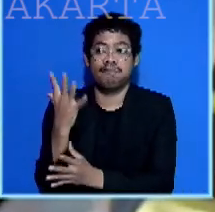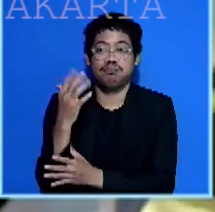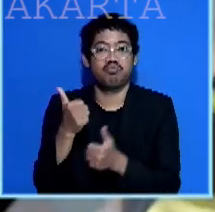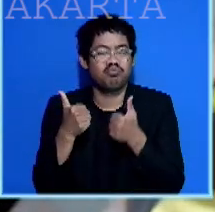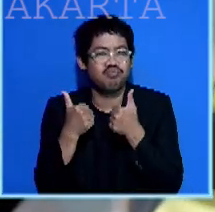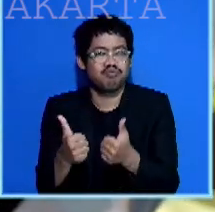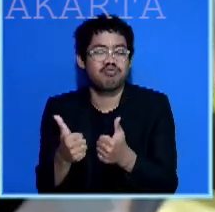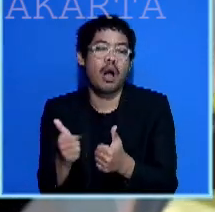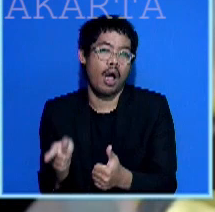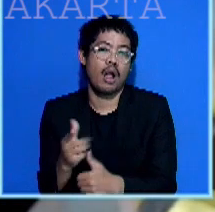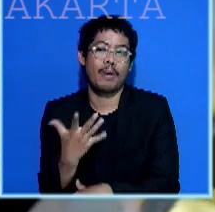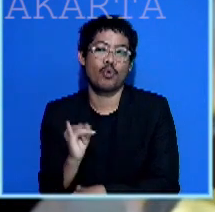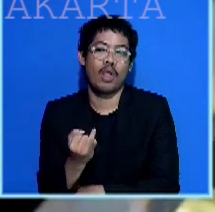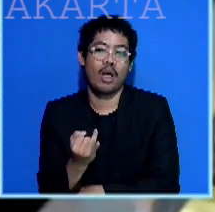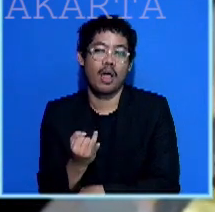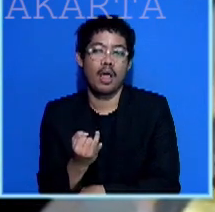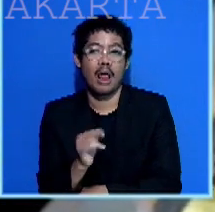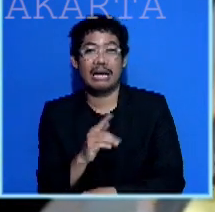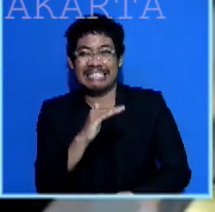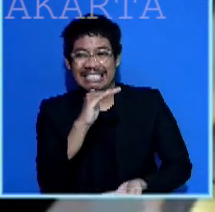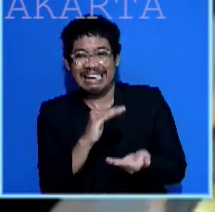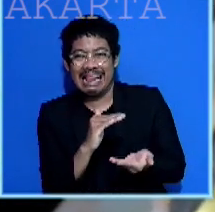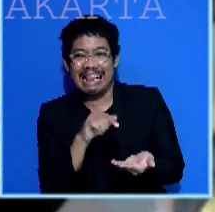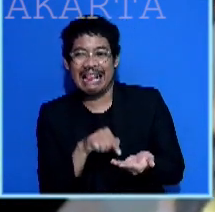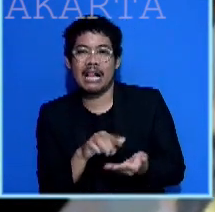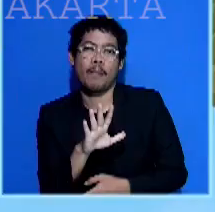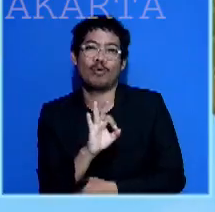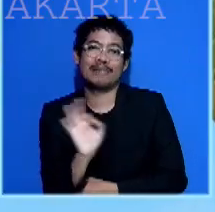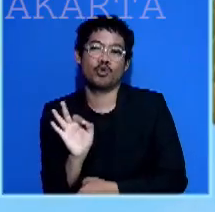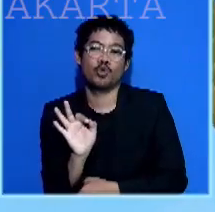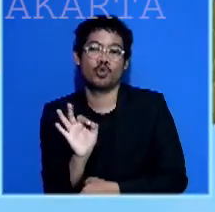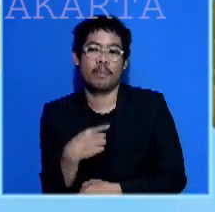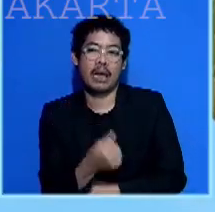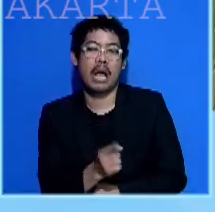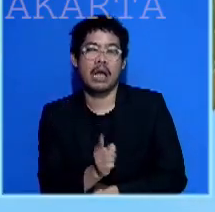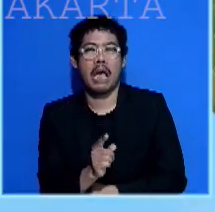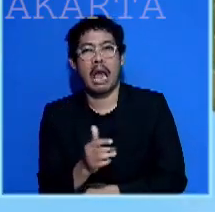tanggung gangsal Rp100.000. Mekaten Hendri Saputra lan Abdul Rohim Asung Palapuran.